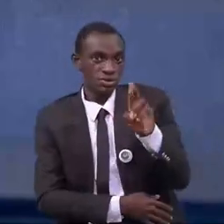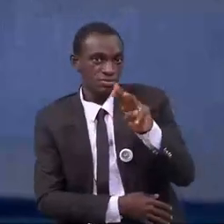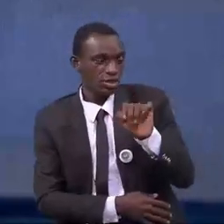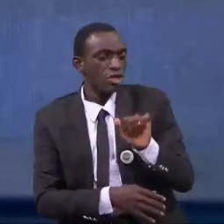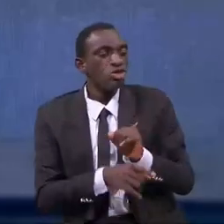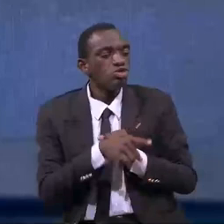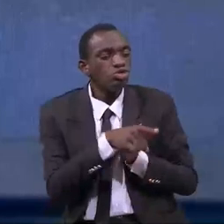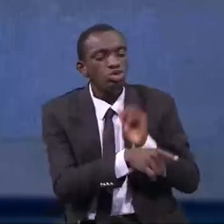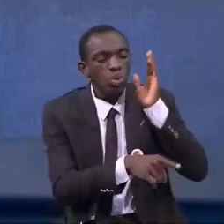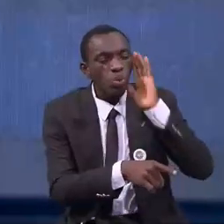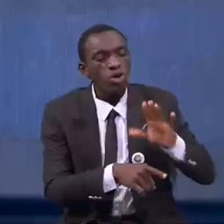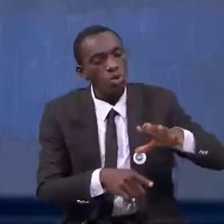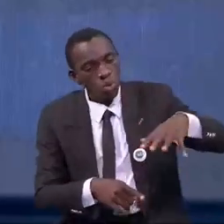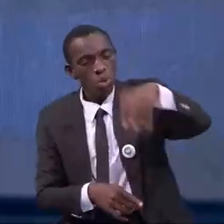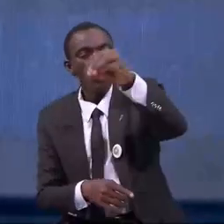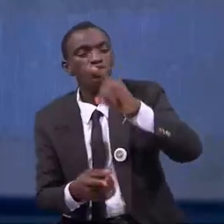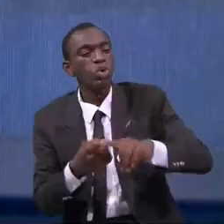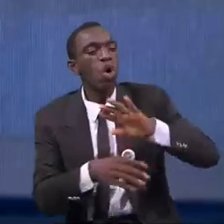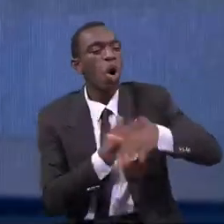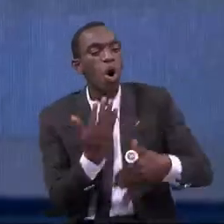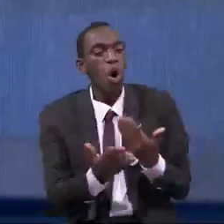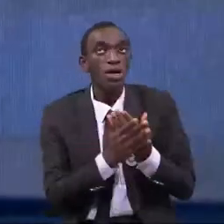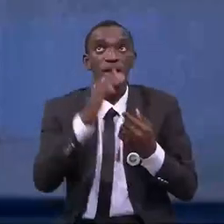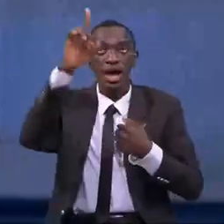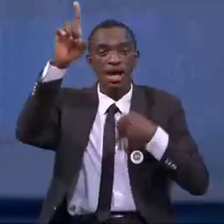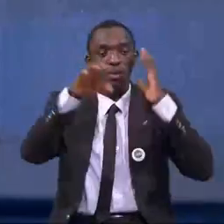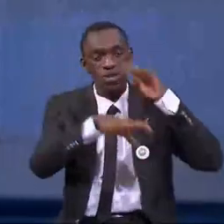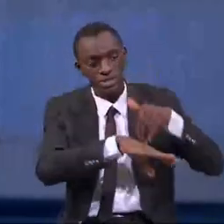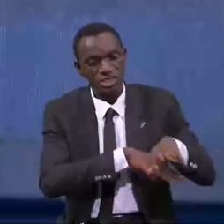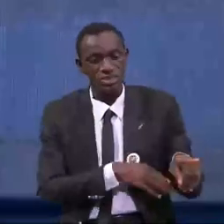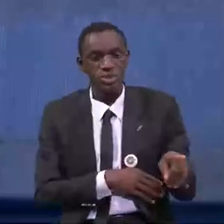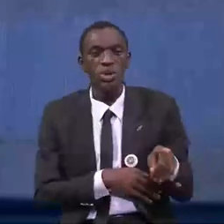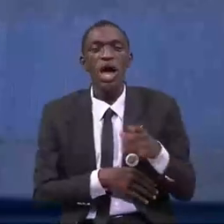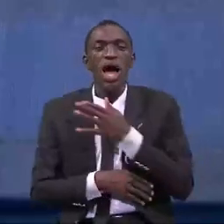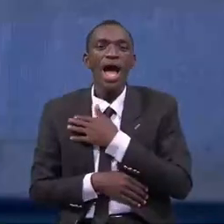soir quand tu iras vers tous ceux auprès de qui je